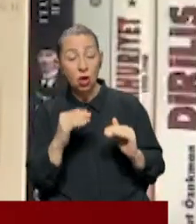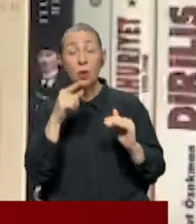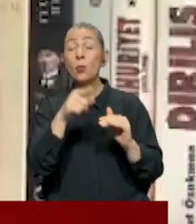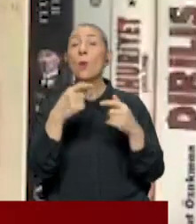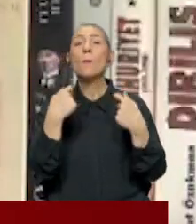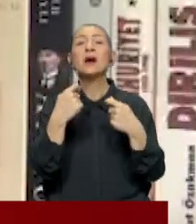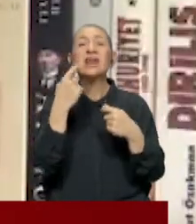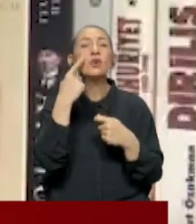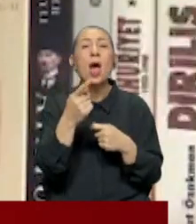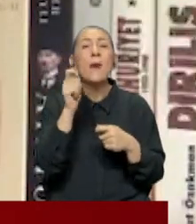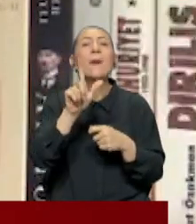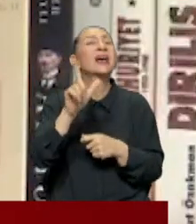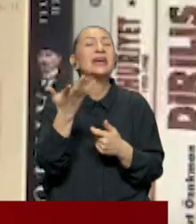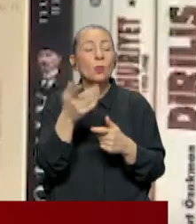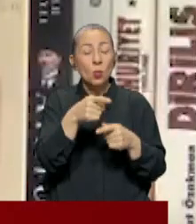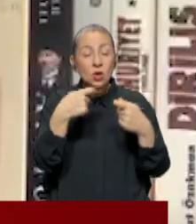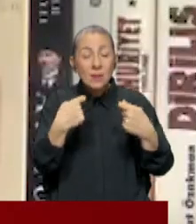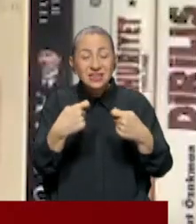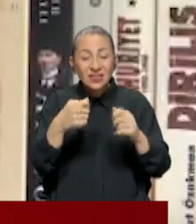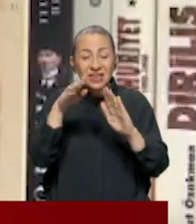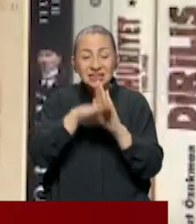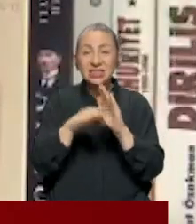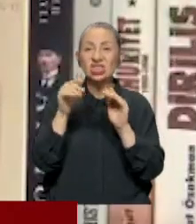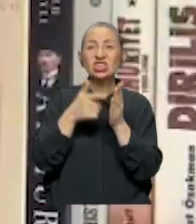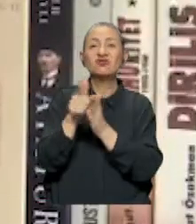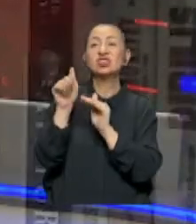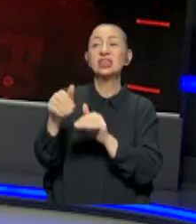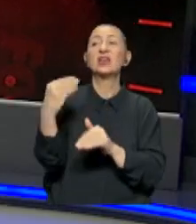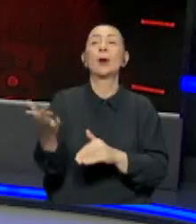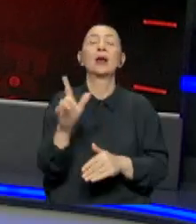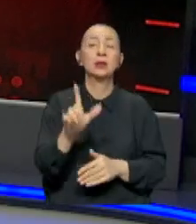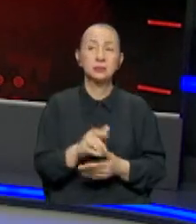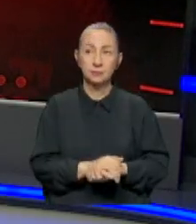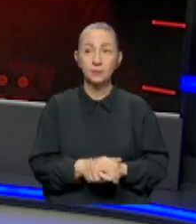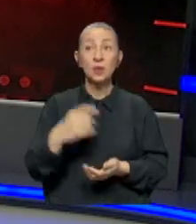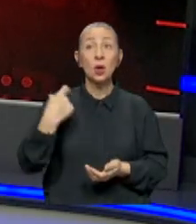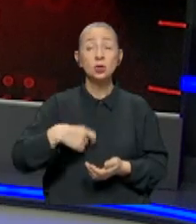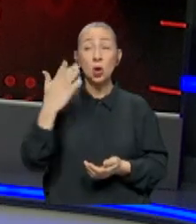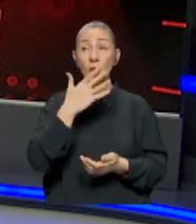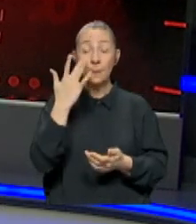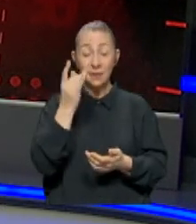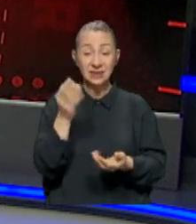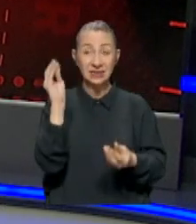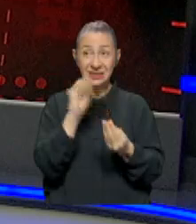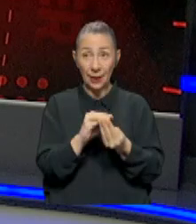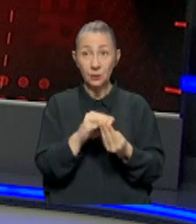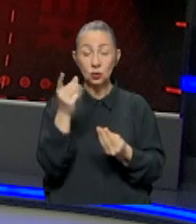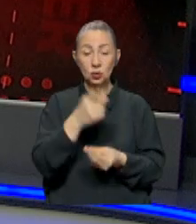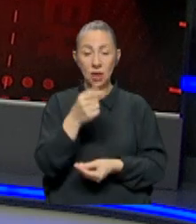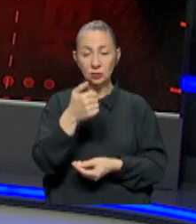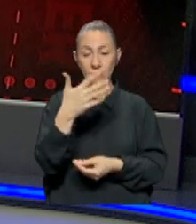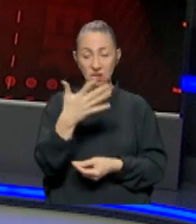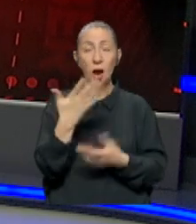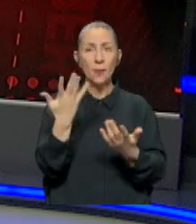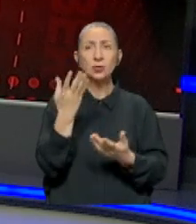fiyatları düzeyinde çiftçinin desteklenmesi. Özel okullar için belirlenen zam oranı